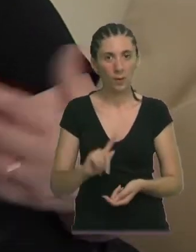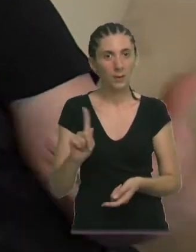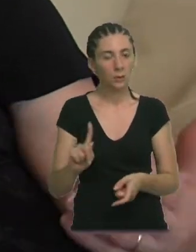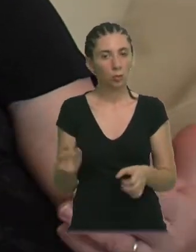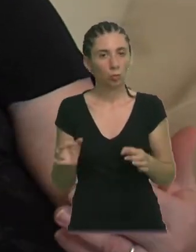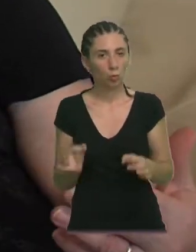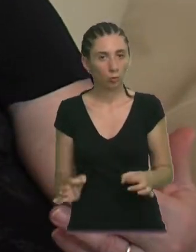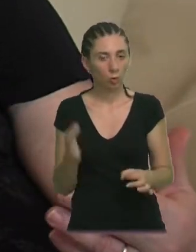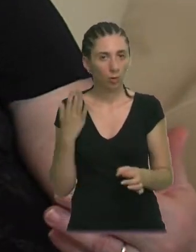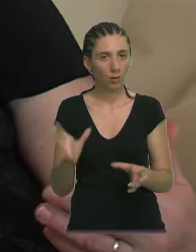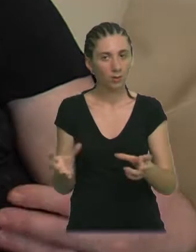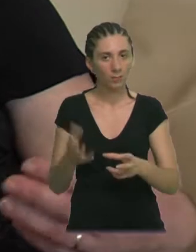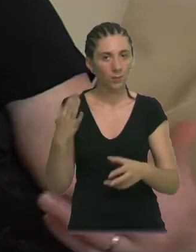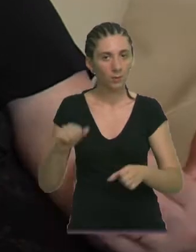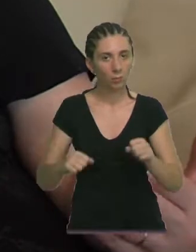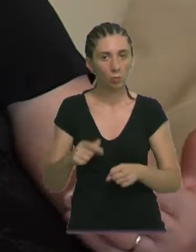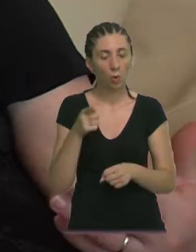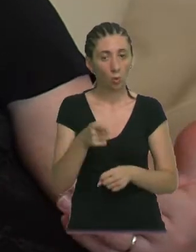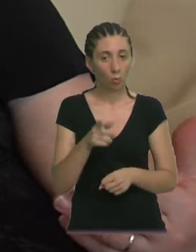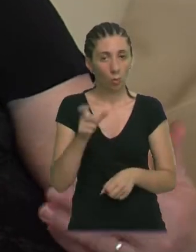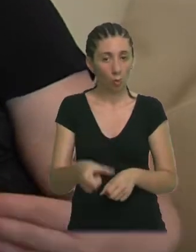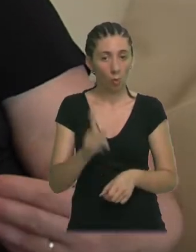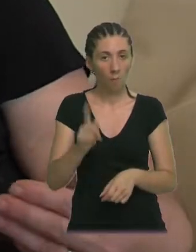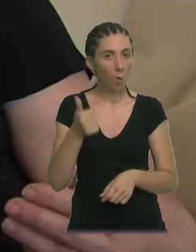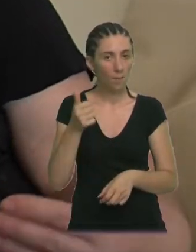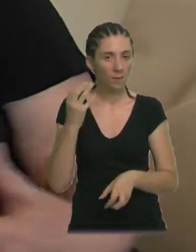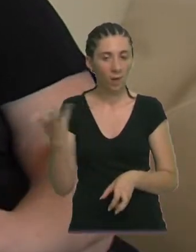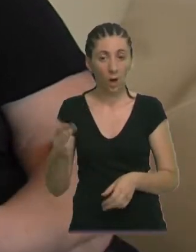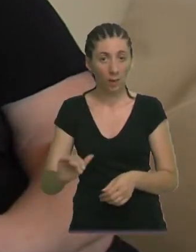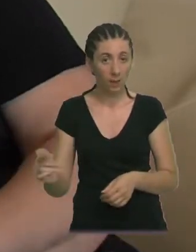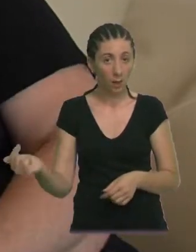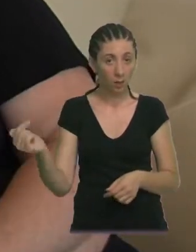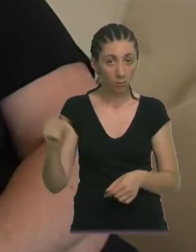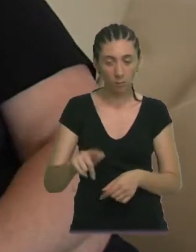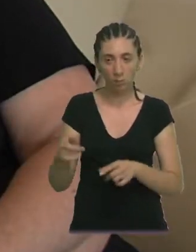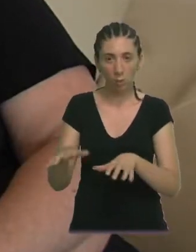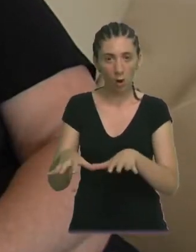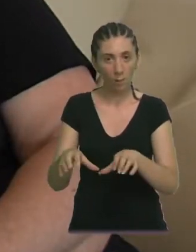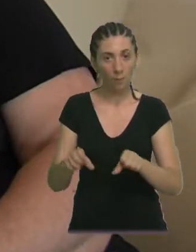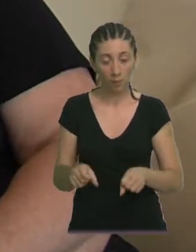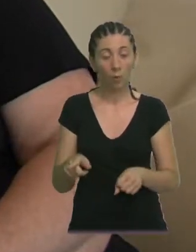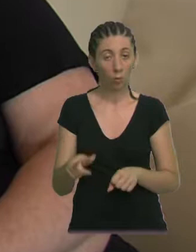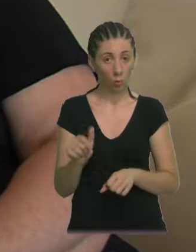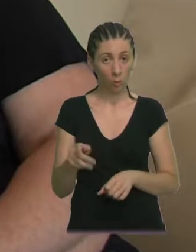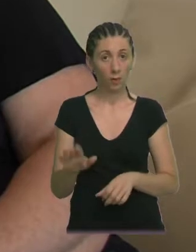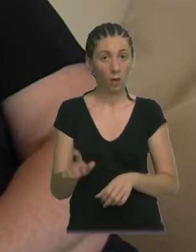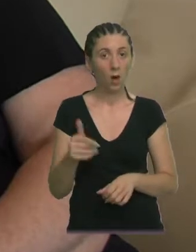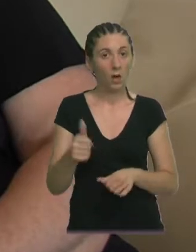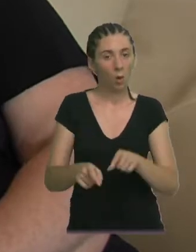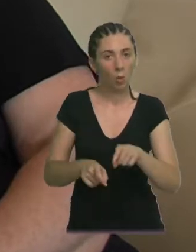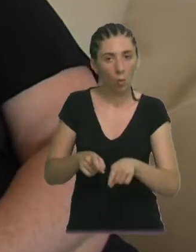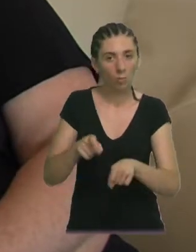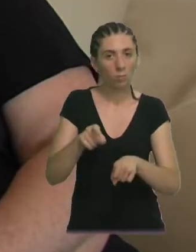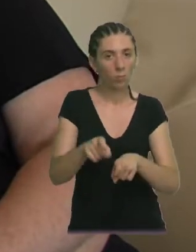nisu socijalizirana i to vi morate od prvog dana kad vam dijete dođe prihvati da je to tako i